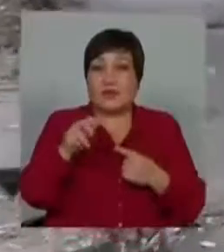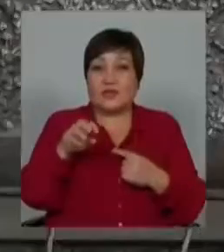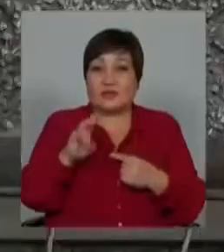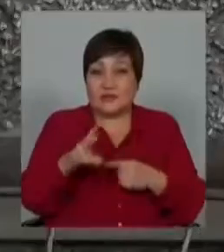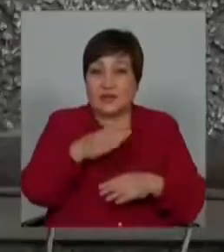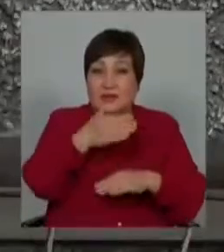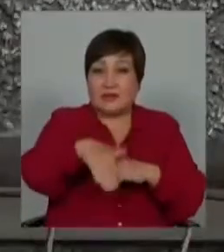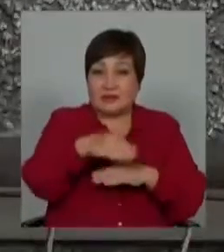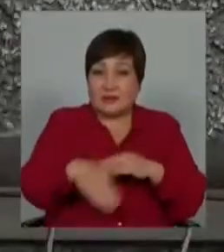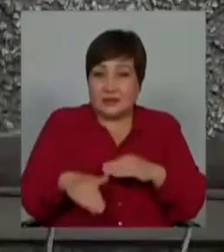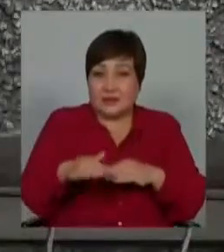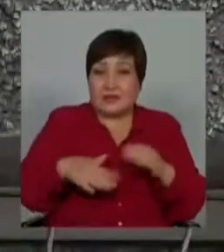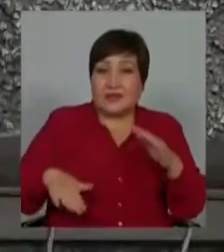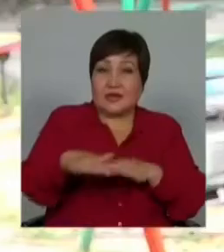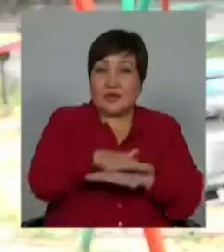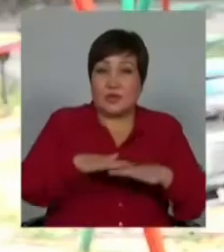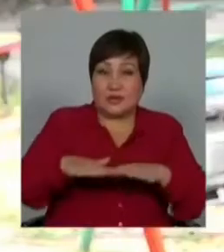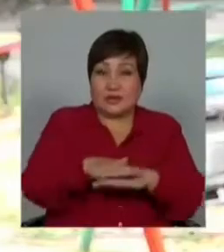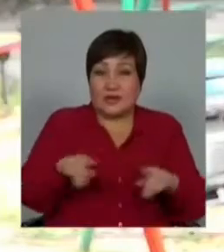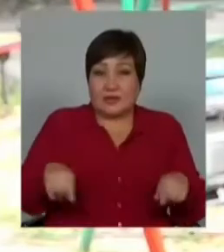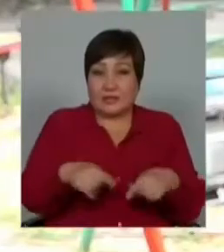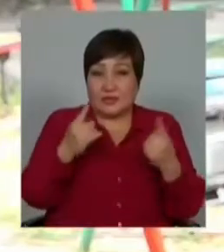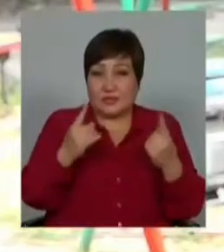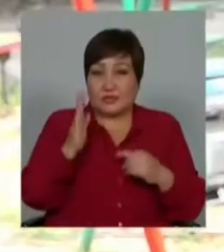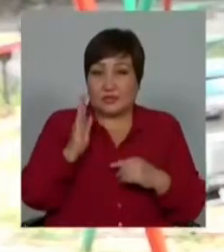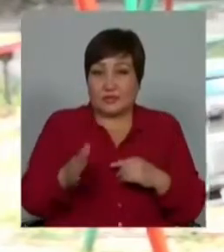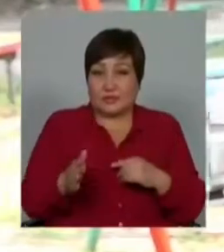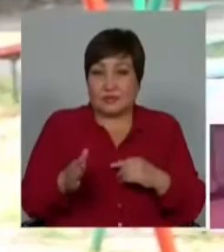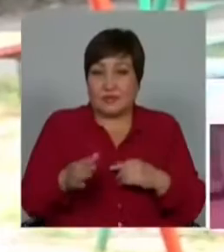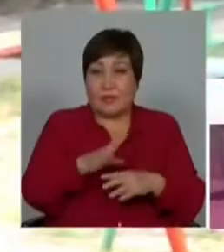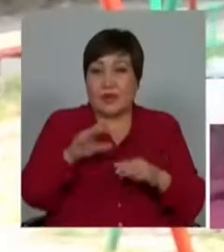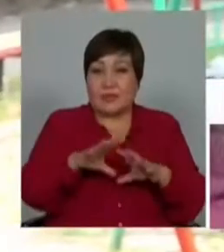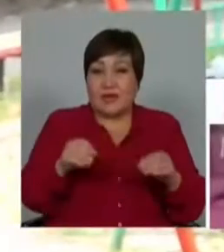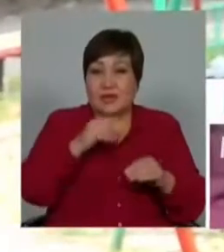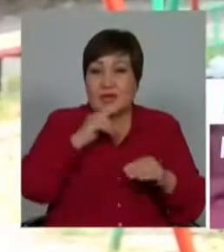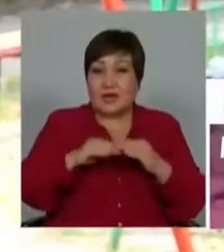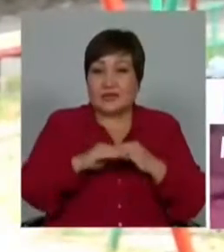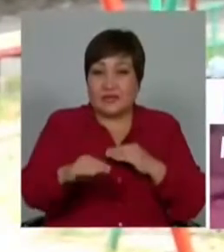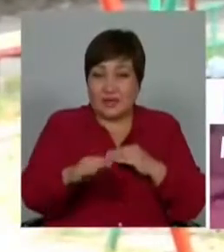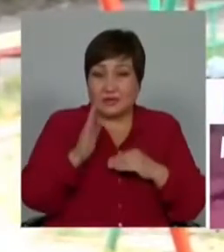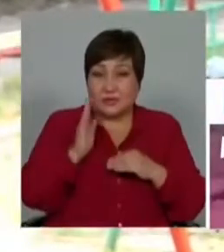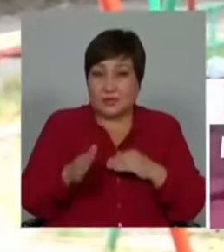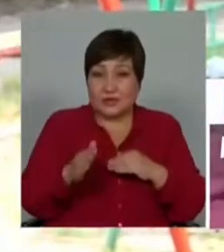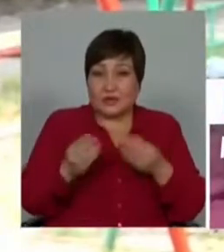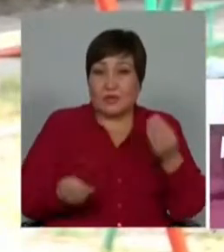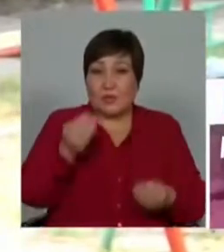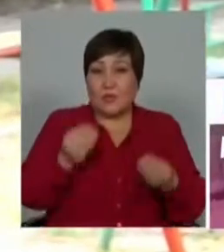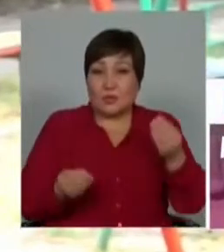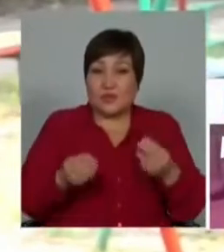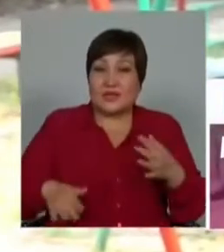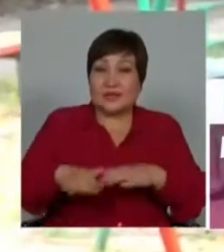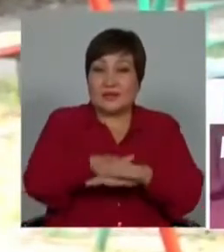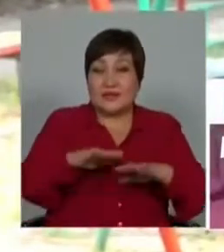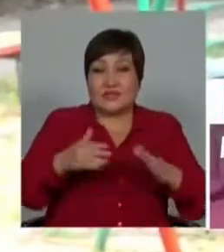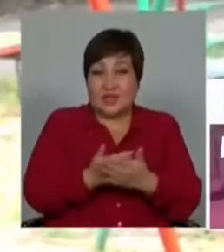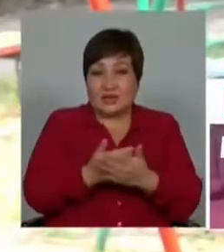аулалары қайта қалыпқа келтіріледі. Барлық асфальт жабындысы, жаңағы ойын алаңдары, жаңадан ойын алаңдары